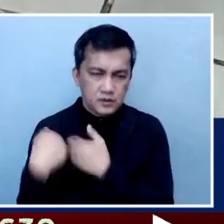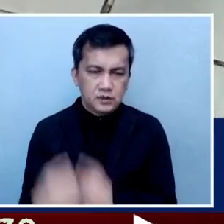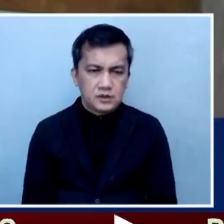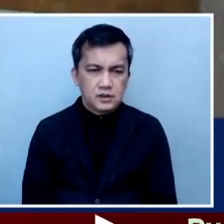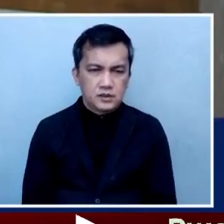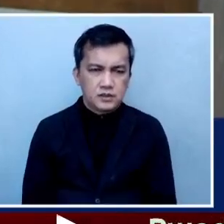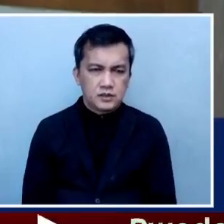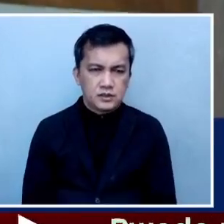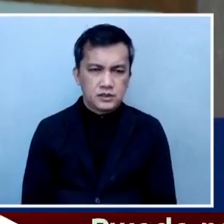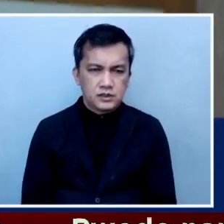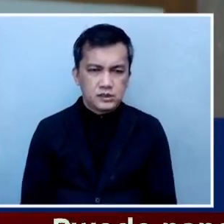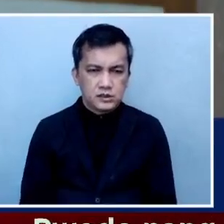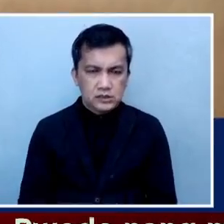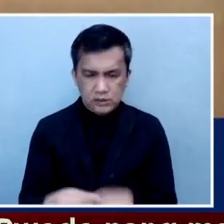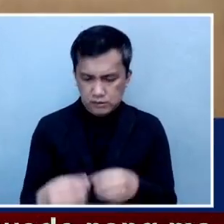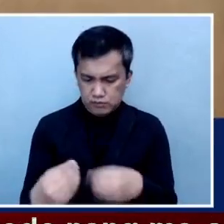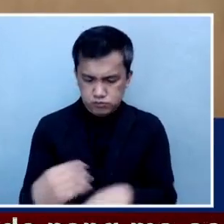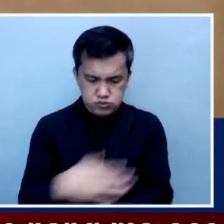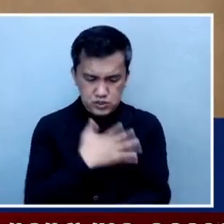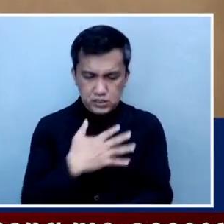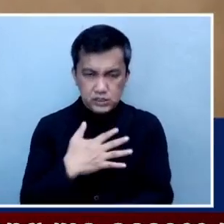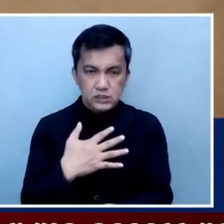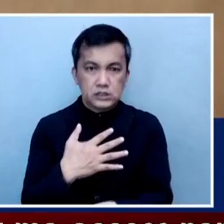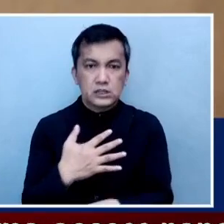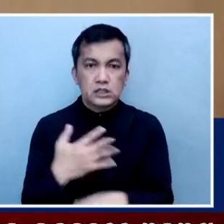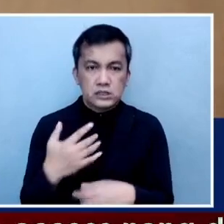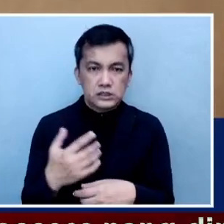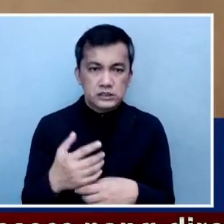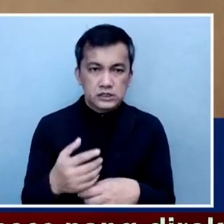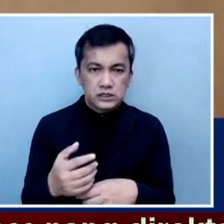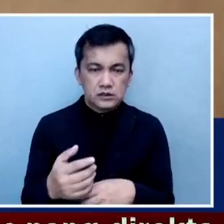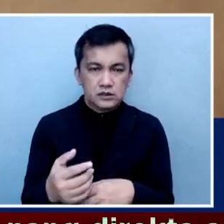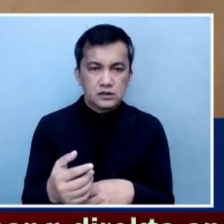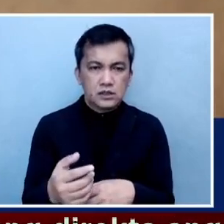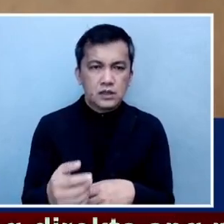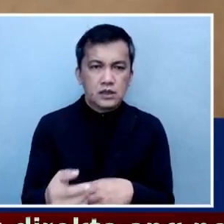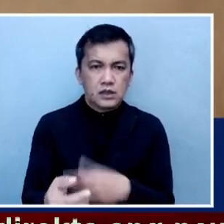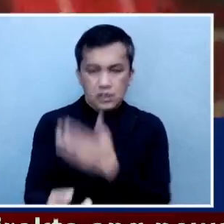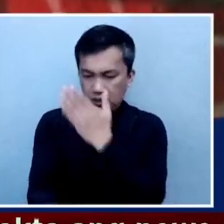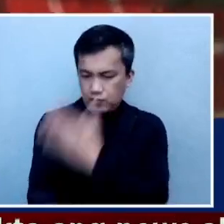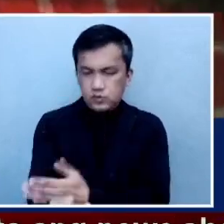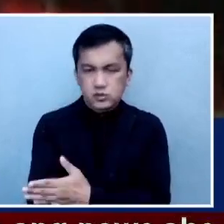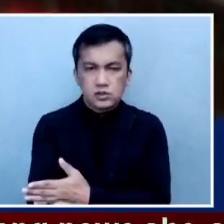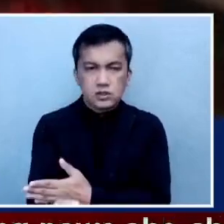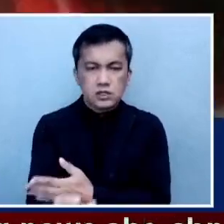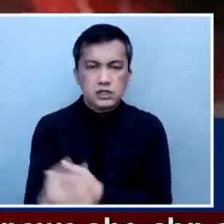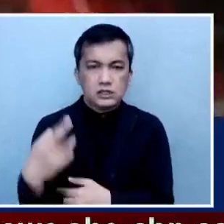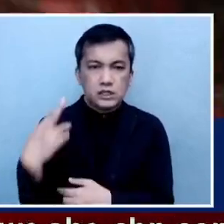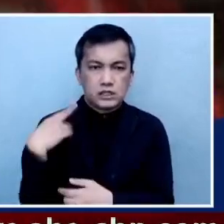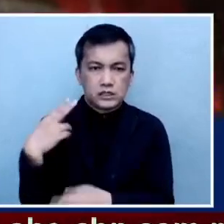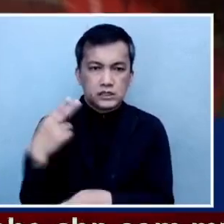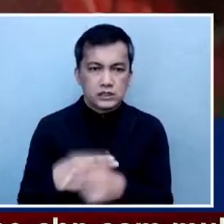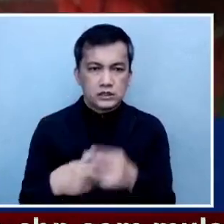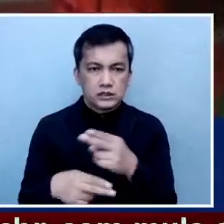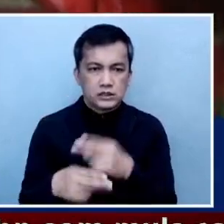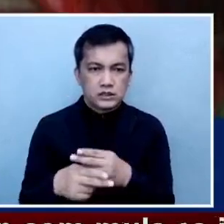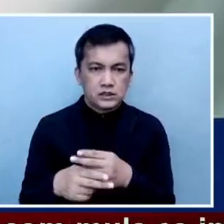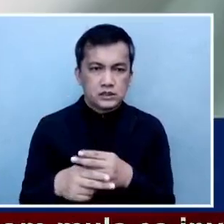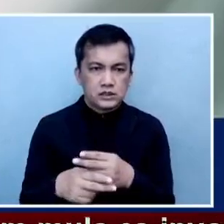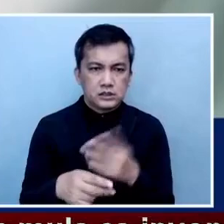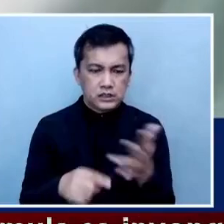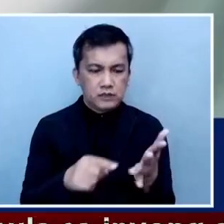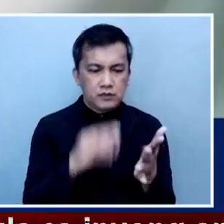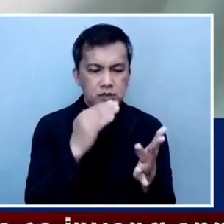sa mga peklat ng sugat at sunog, naputol ang bahagi ng kanyang kanang braso at isang daliri sa kaliwang